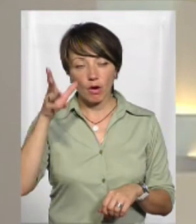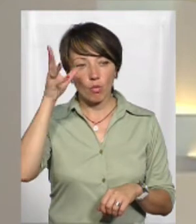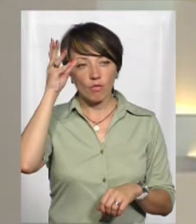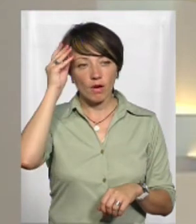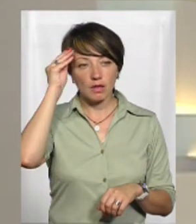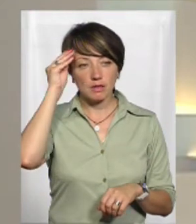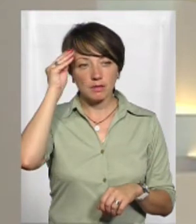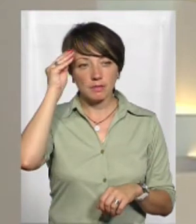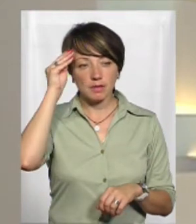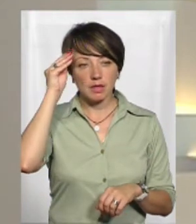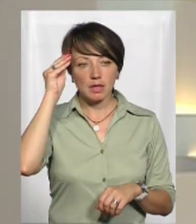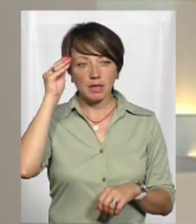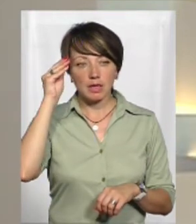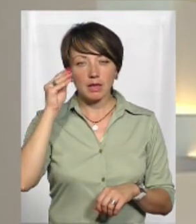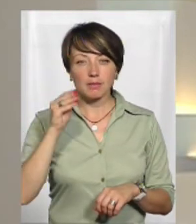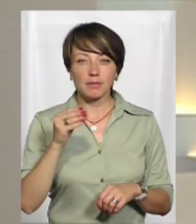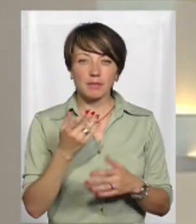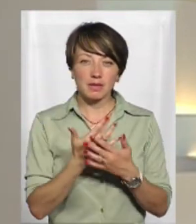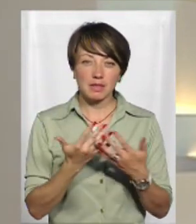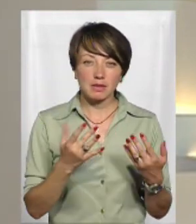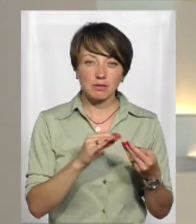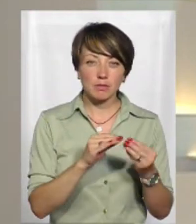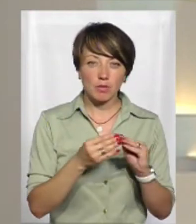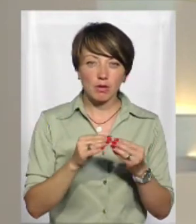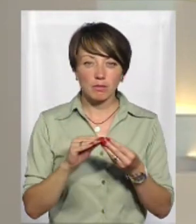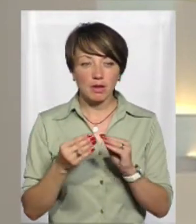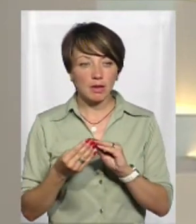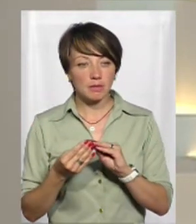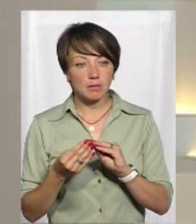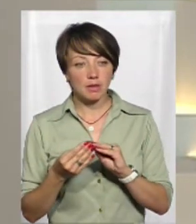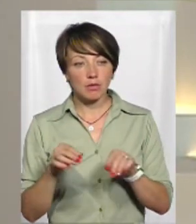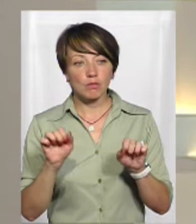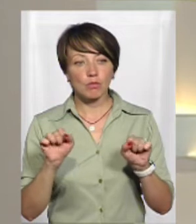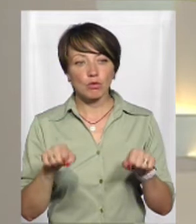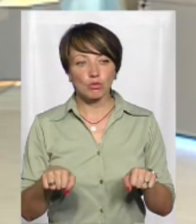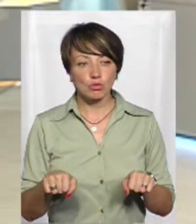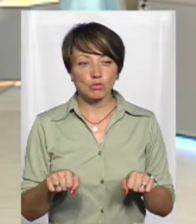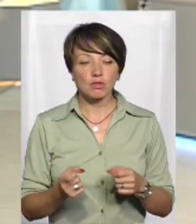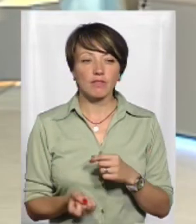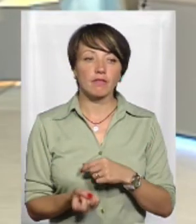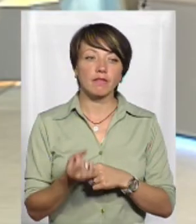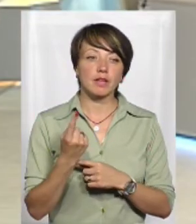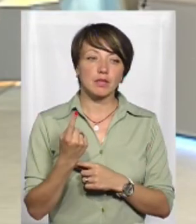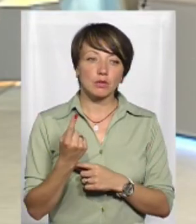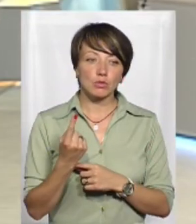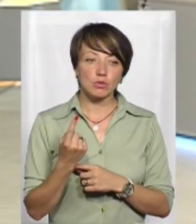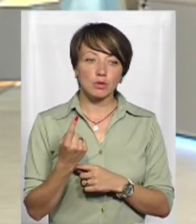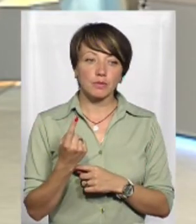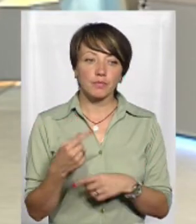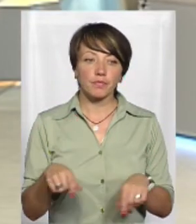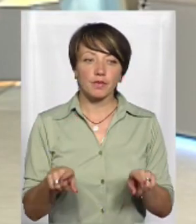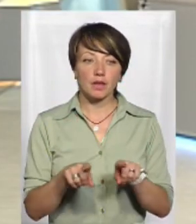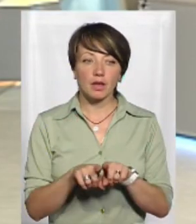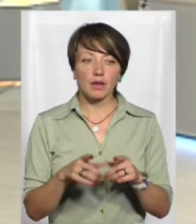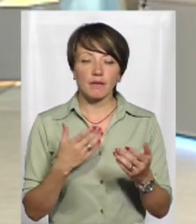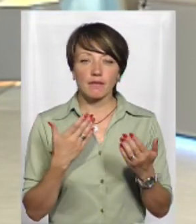врахувати ті підводні камені, які можуть виникнути от в